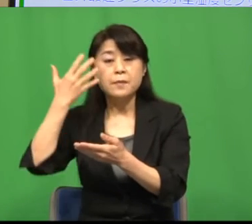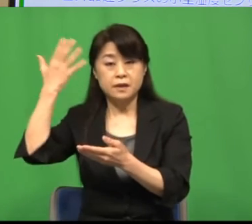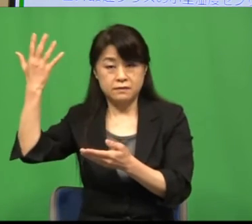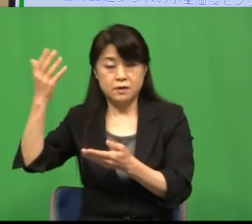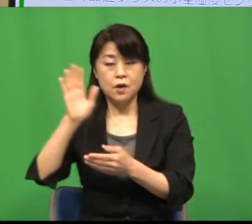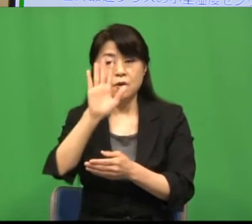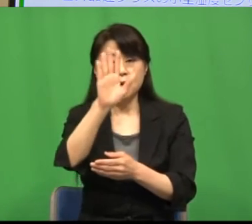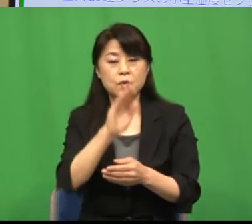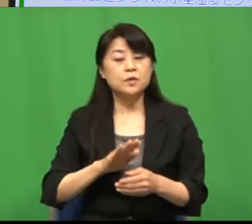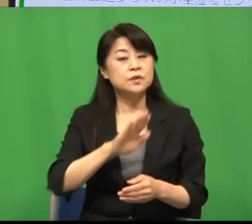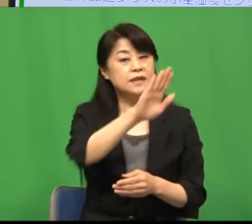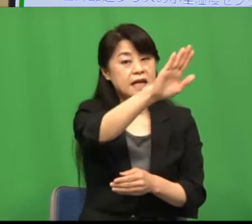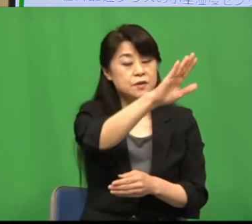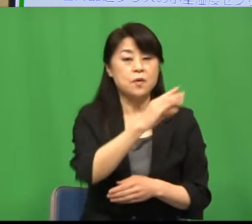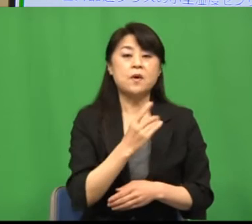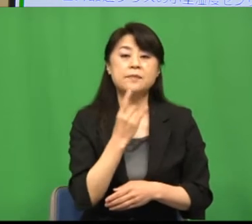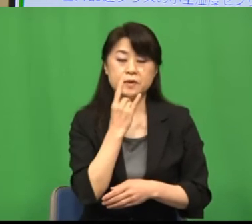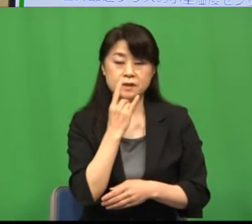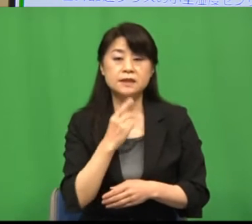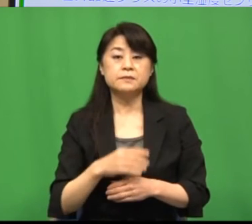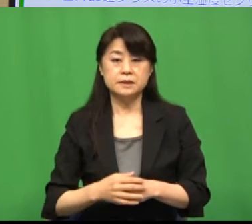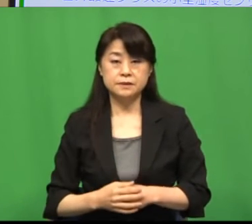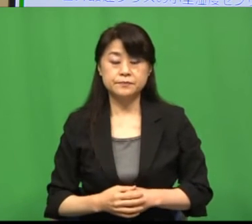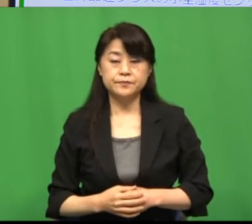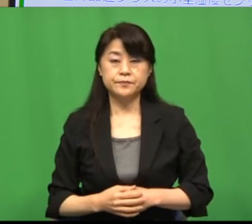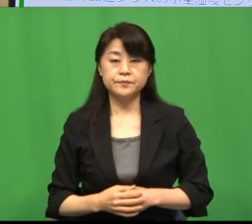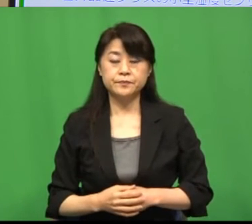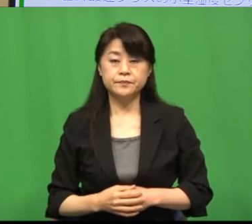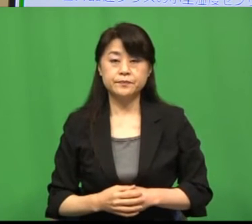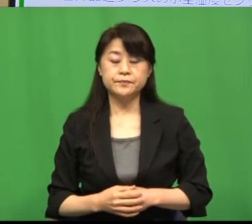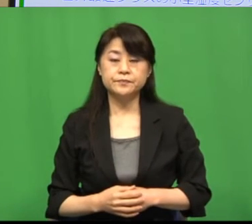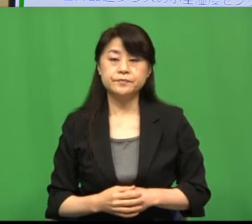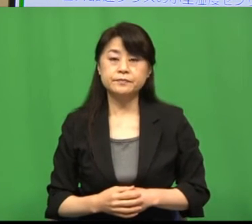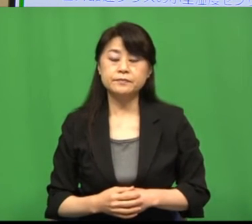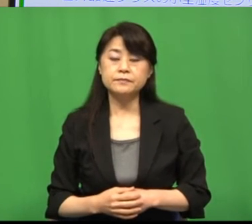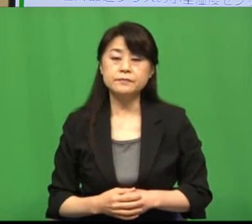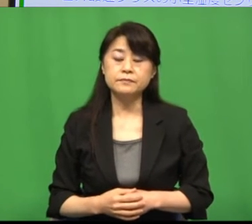ているところです。以上が優秀賞です。